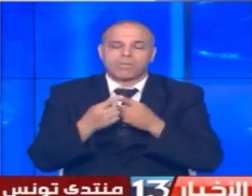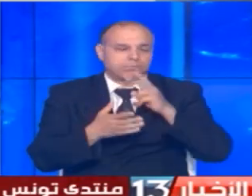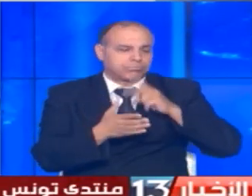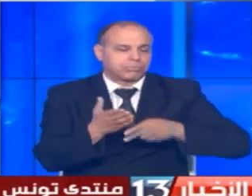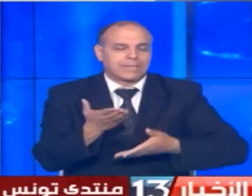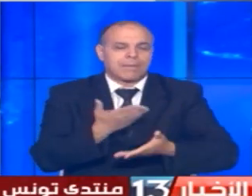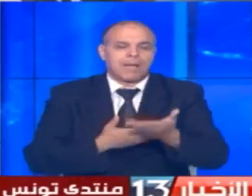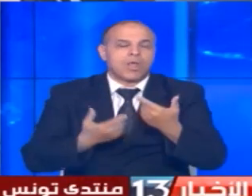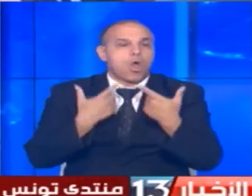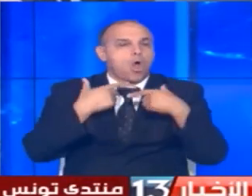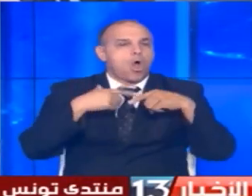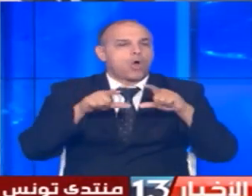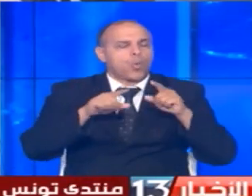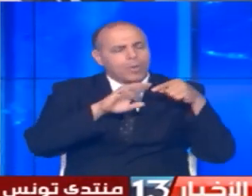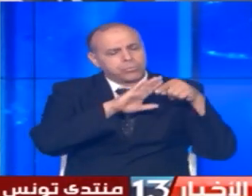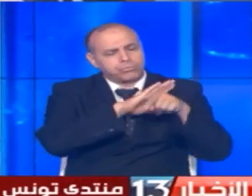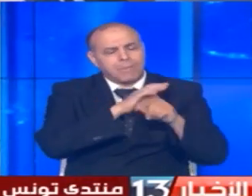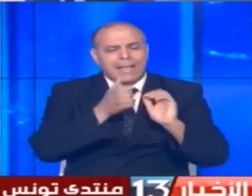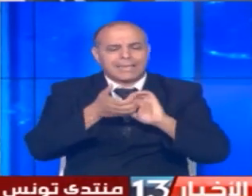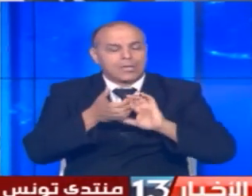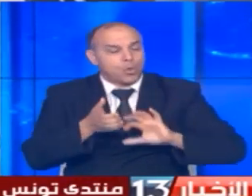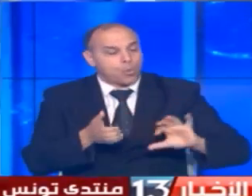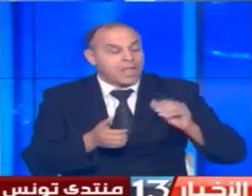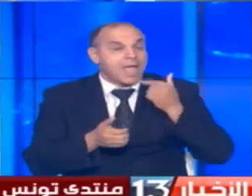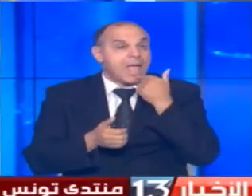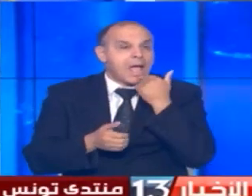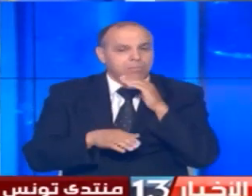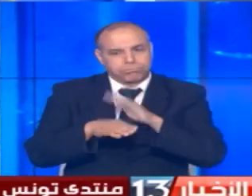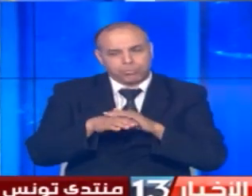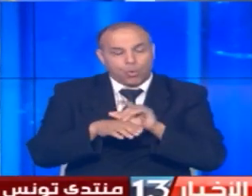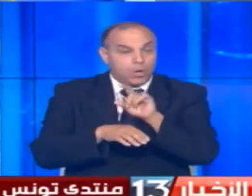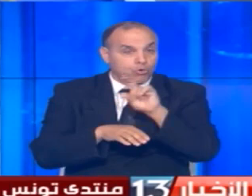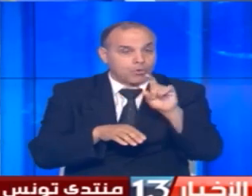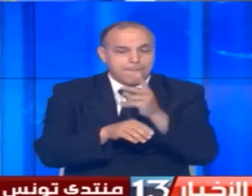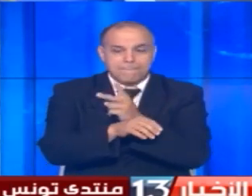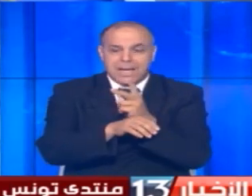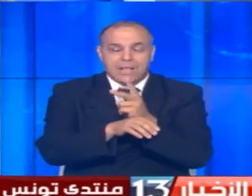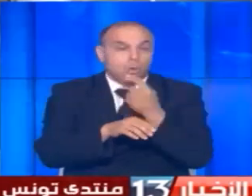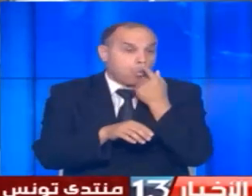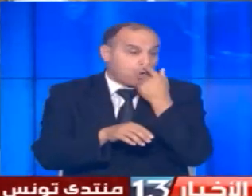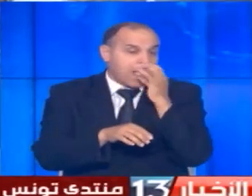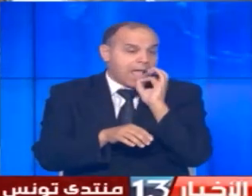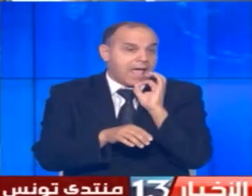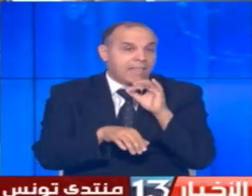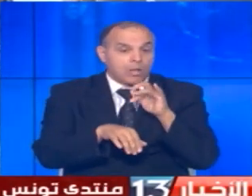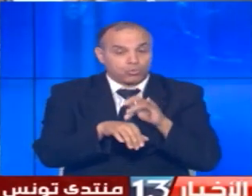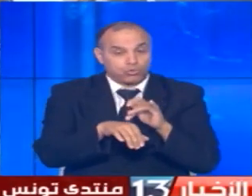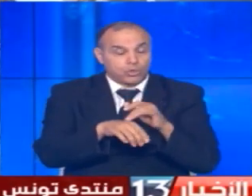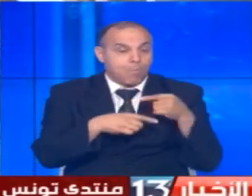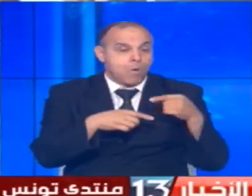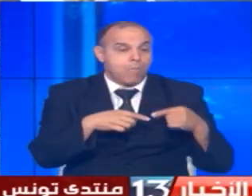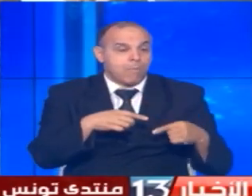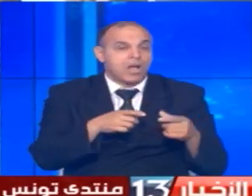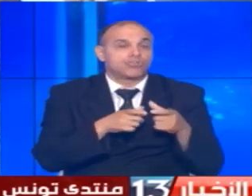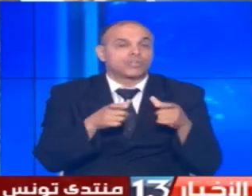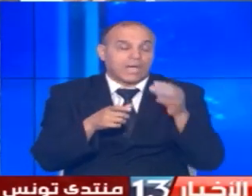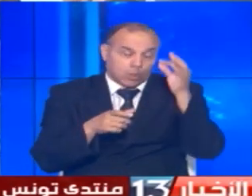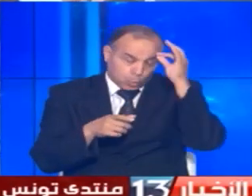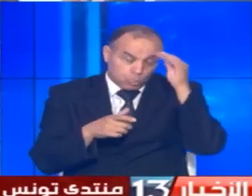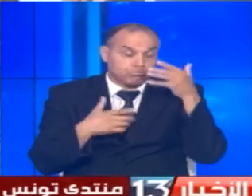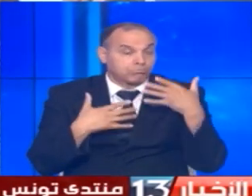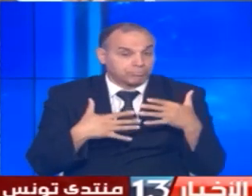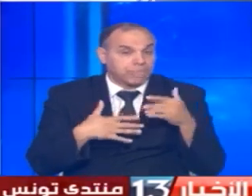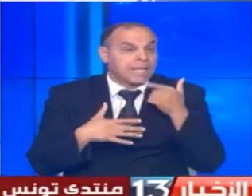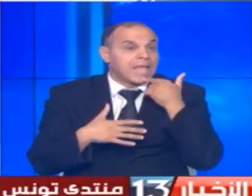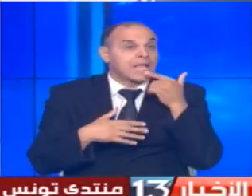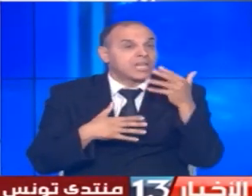التبادل الحر الشامل والمعمق مع الاتحاد الأوروبي، محذرا من جملة المخاطر التي اعتبر أنها ستؤثر سلبا على المؤسسات التونسية